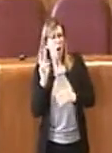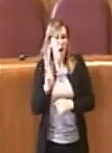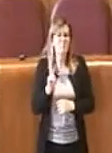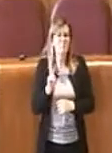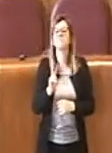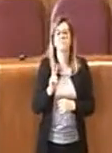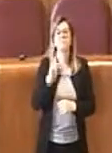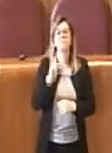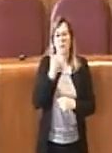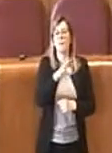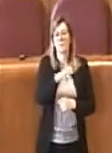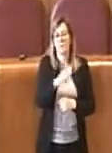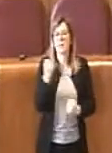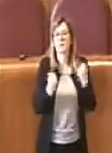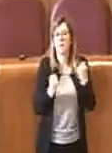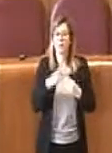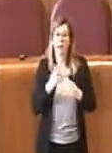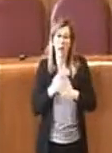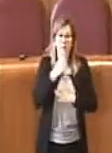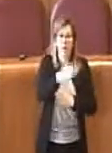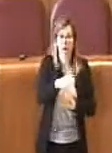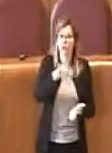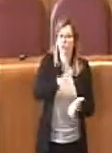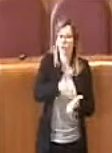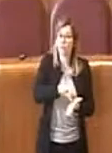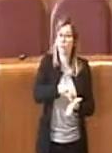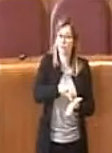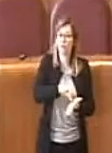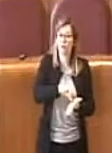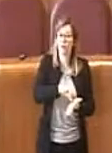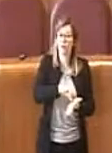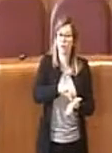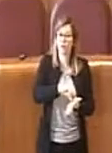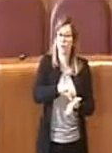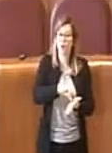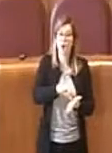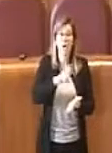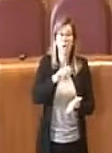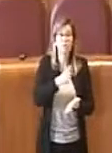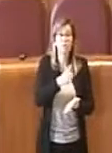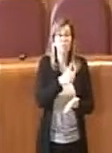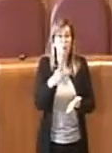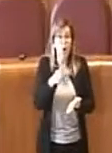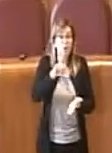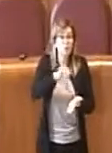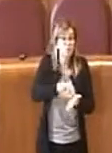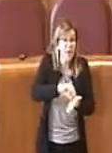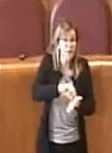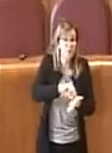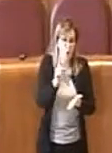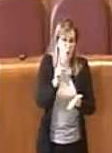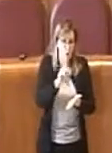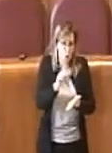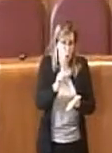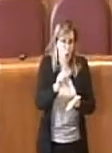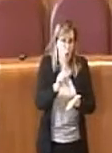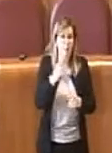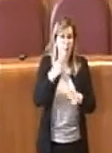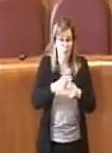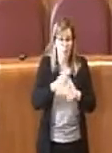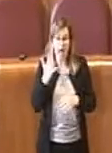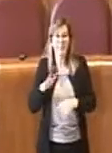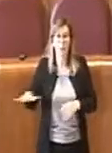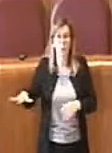centrali della nostra città che poi ricordiamo la sosta tariffata non è solamente il centro storico non è solamente il ponente modifica sono tanti altri quartieri